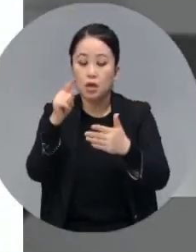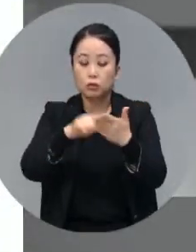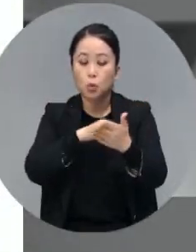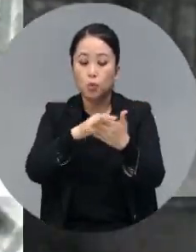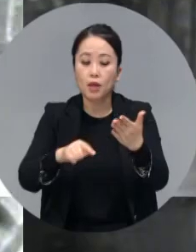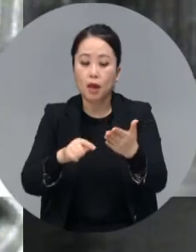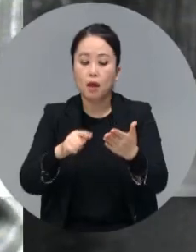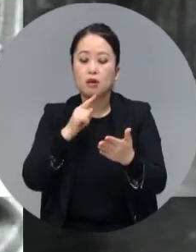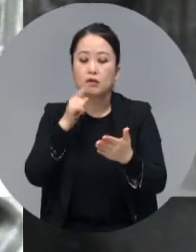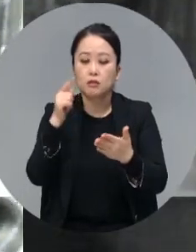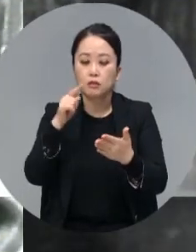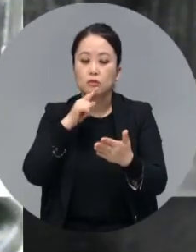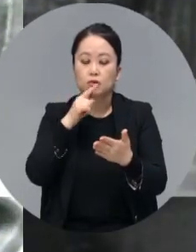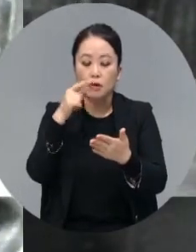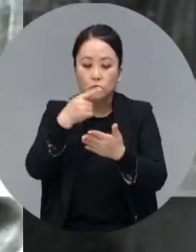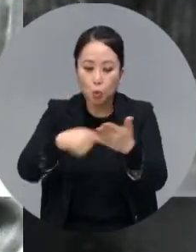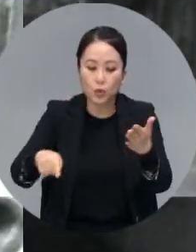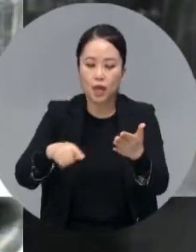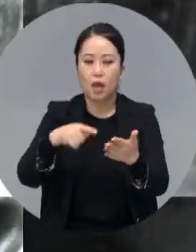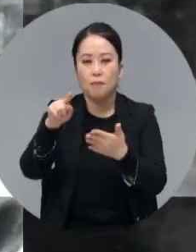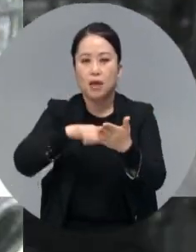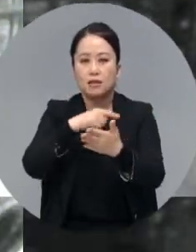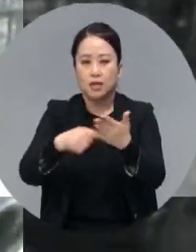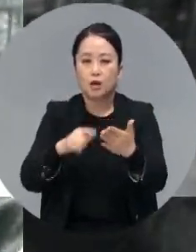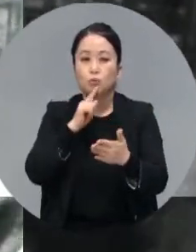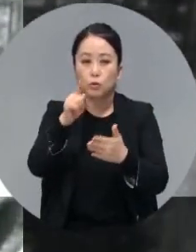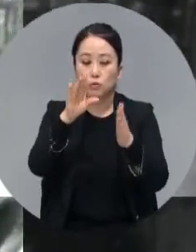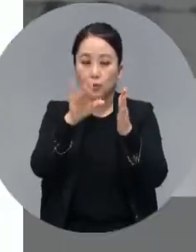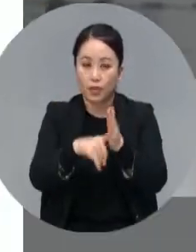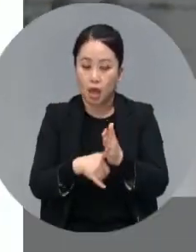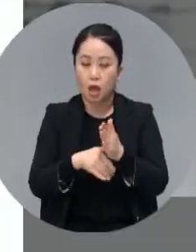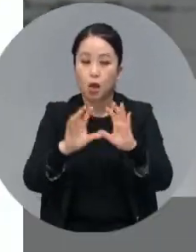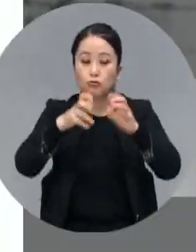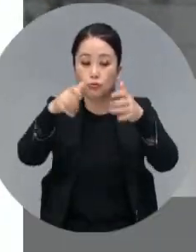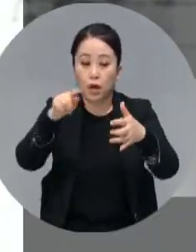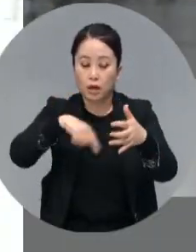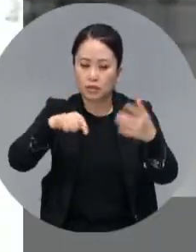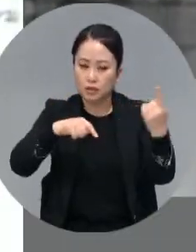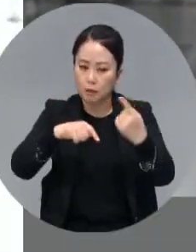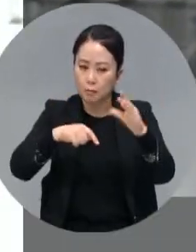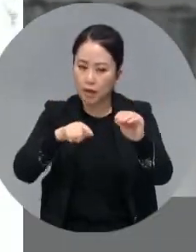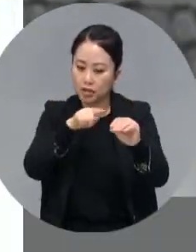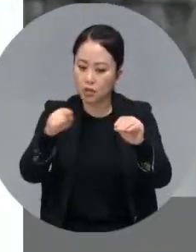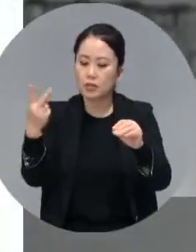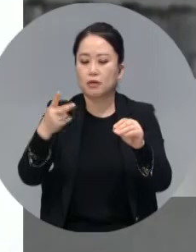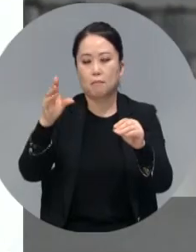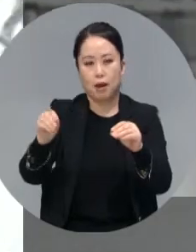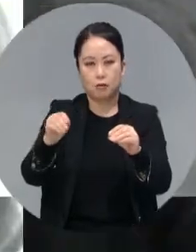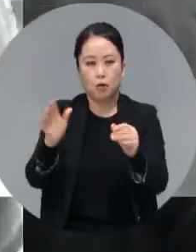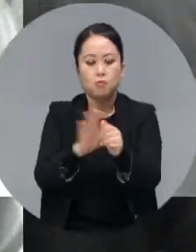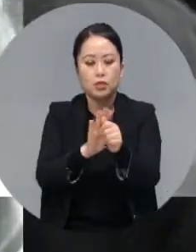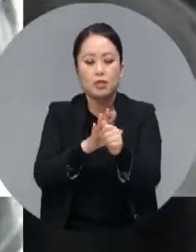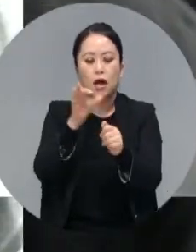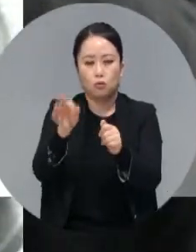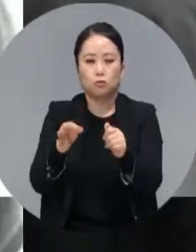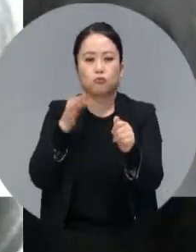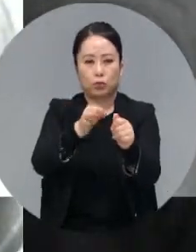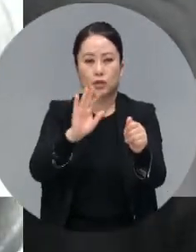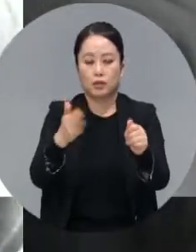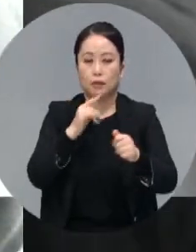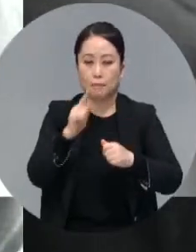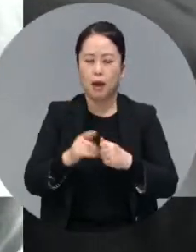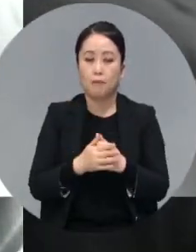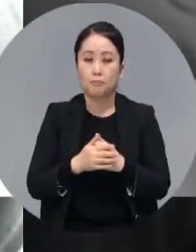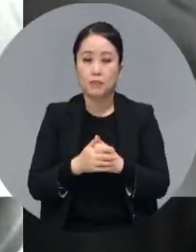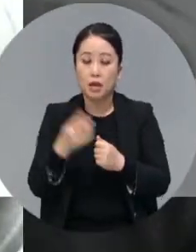소송에서 국가가 원고에게 1천만 원에서 2천만 원의 위자료를 지급해야 한다고 판결했습니다. 지난 2021년